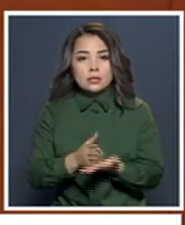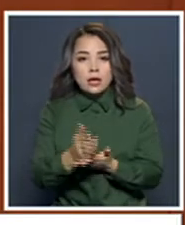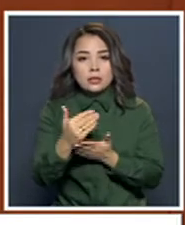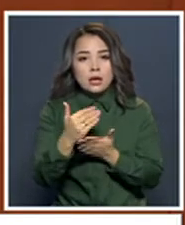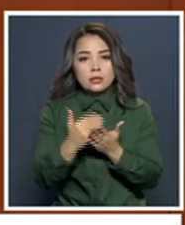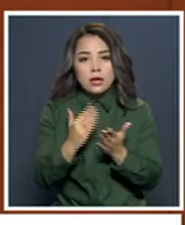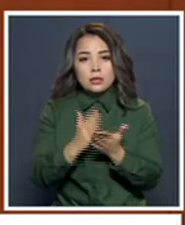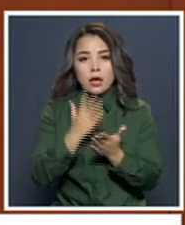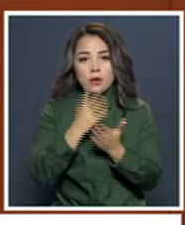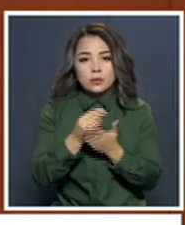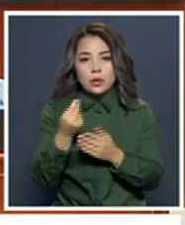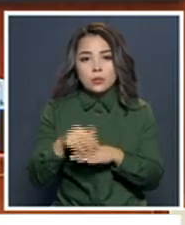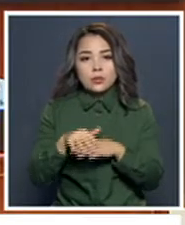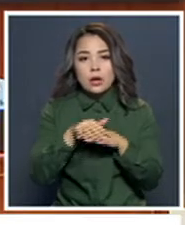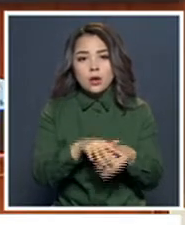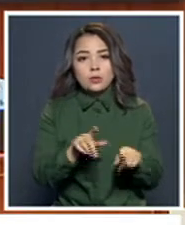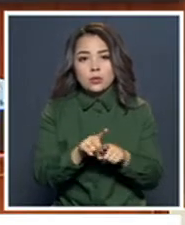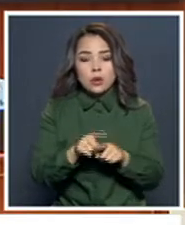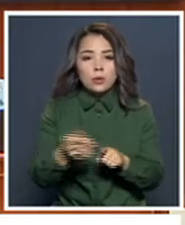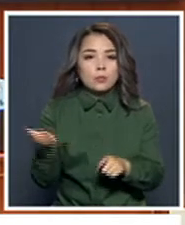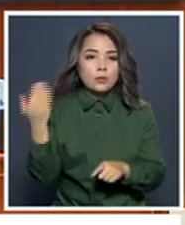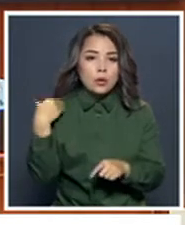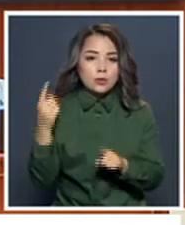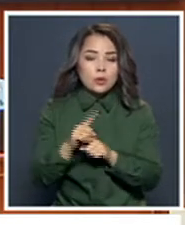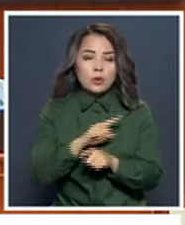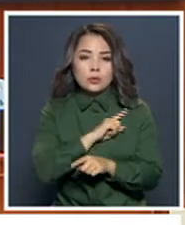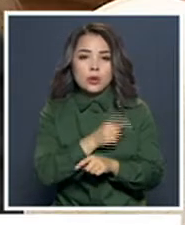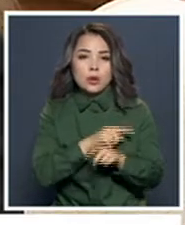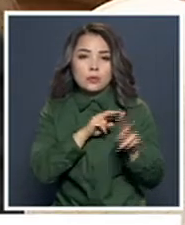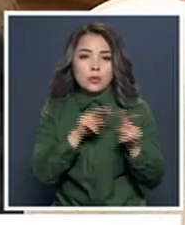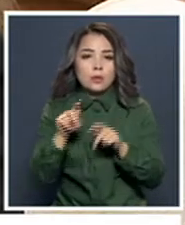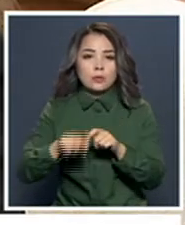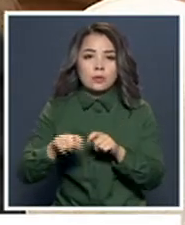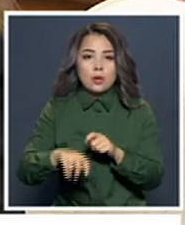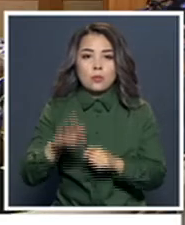бюджет қаржысына қадағалау бұрынғыдан да күшейе түспек.